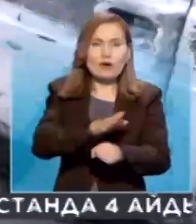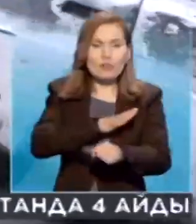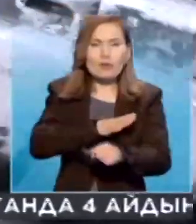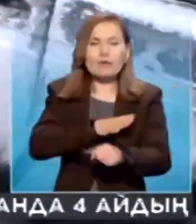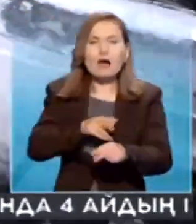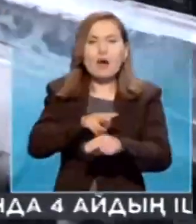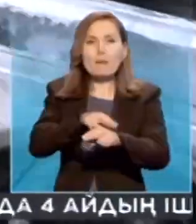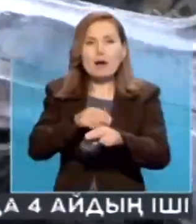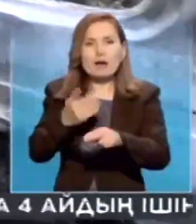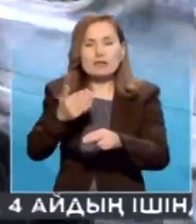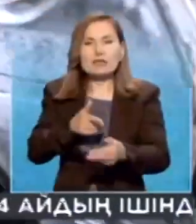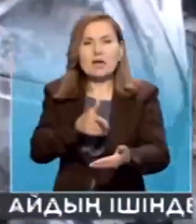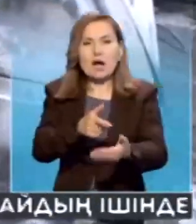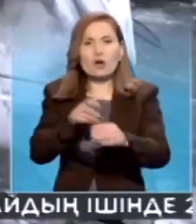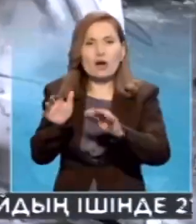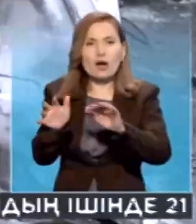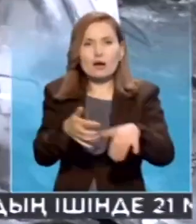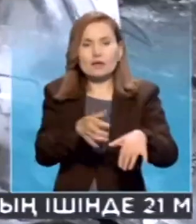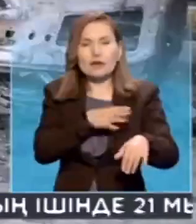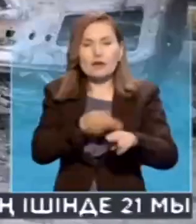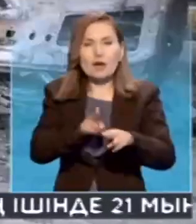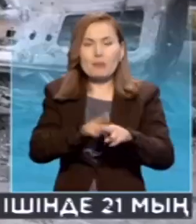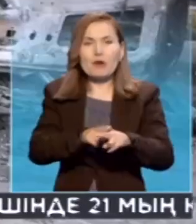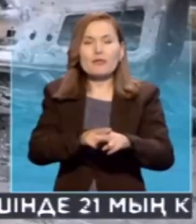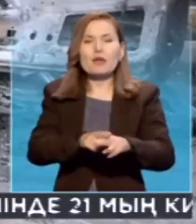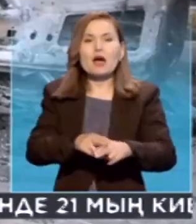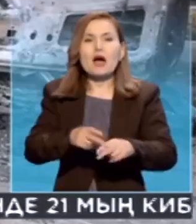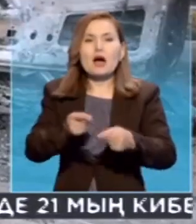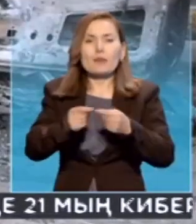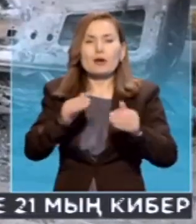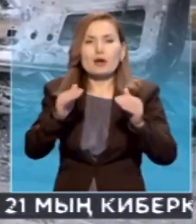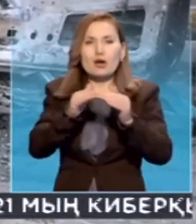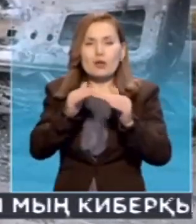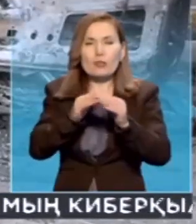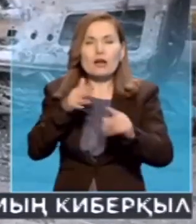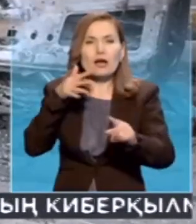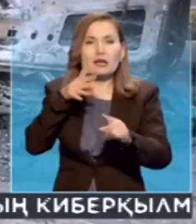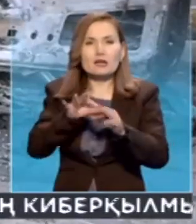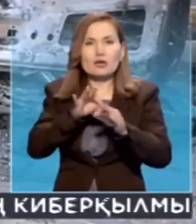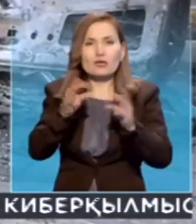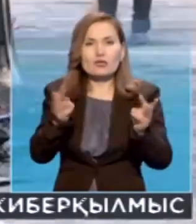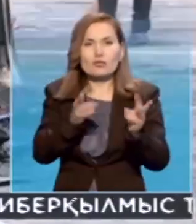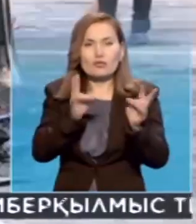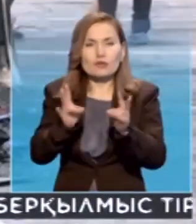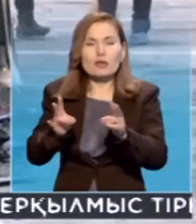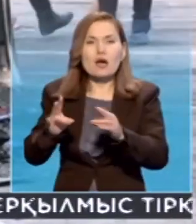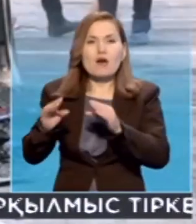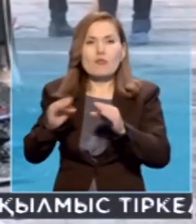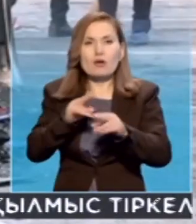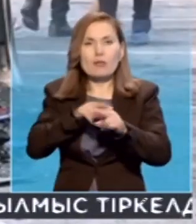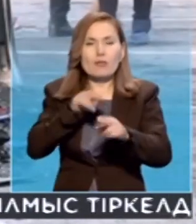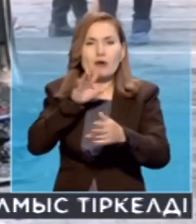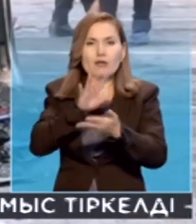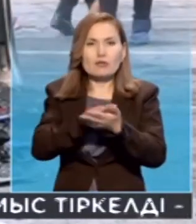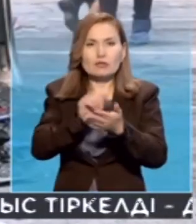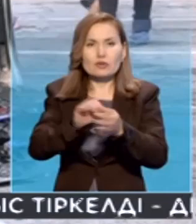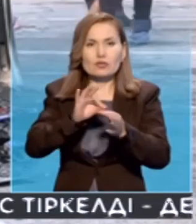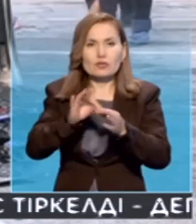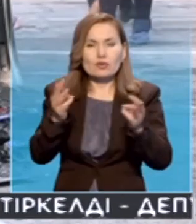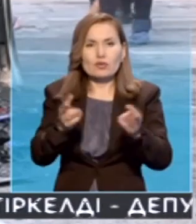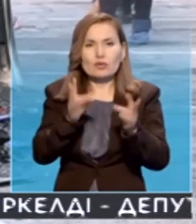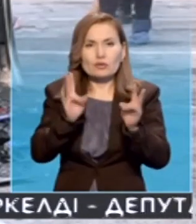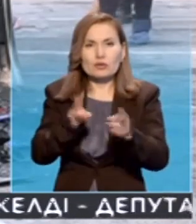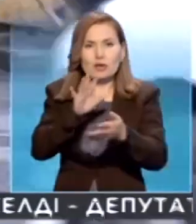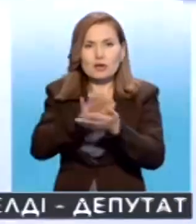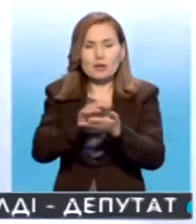тартып алған. Мемлекеттік мекеме ғимараттарына тас лақтырып, қызметтік көліктерді қиратқан. Осылайша Қылмыстық кодексінің 272-ші тәртіпсіздік